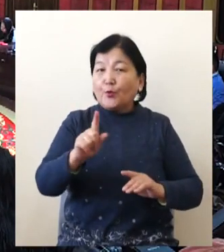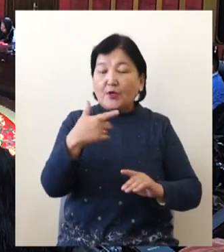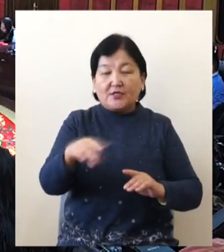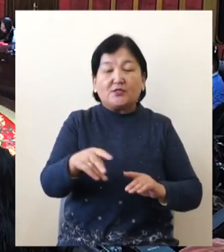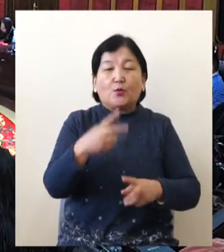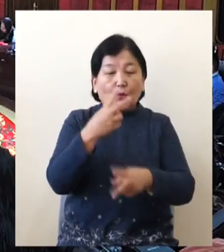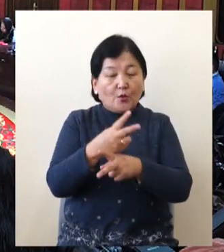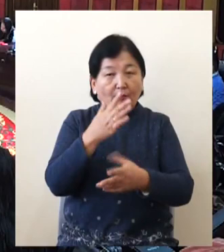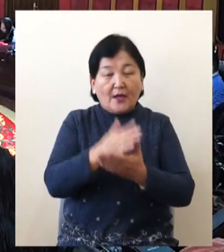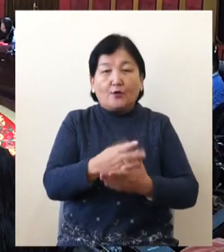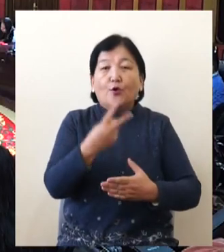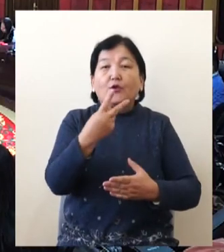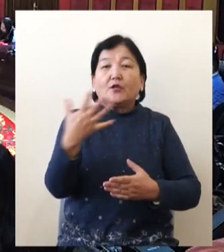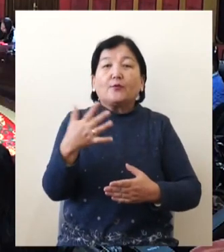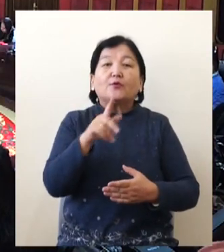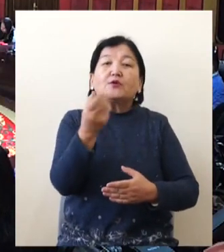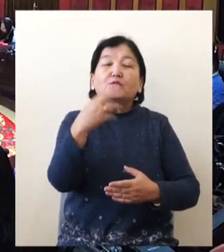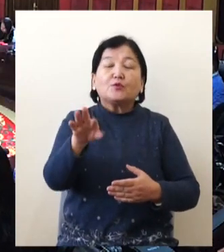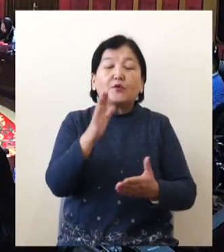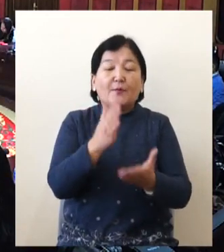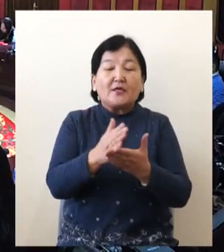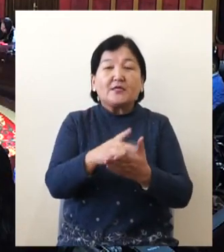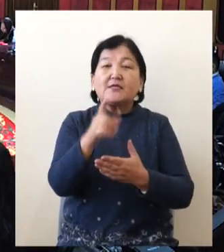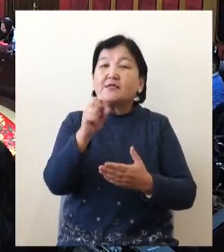За, 25 дугаар зүйлд нь байгаа залт нь